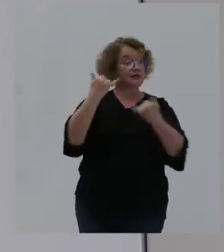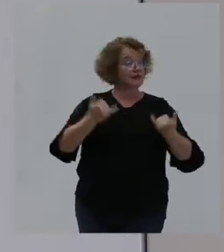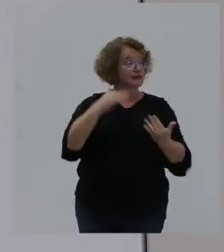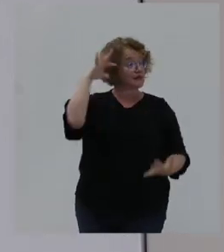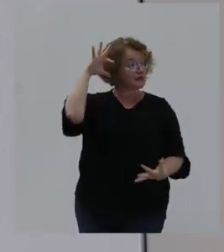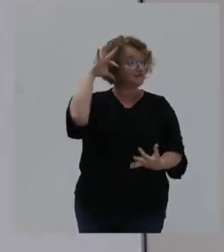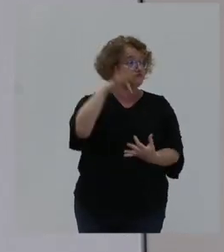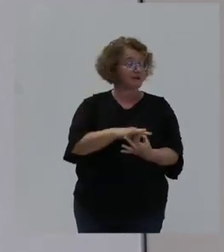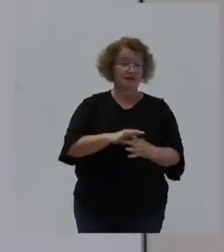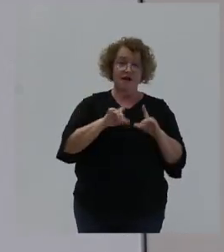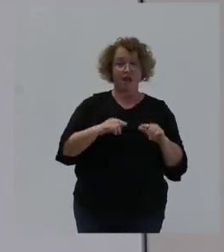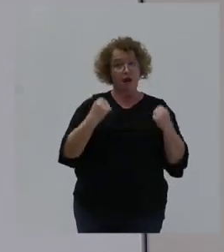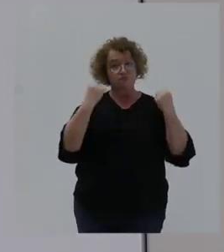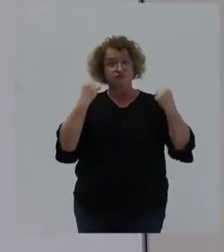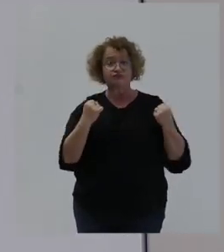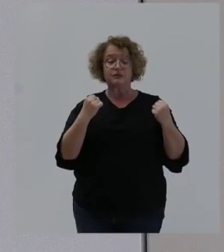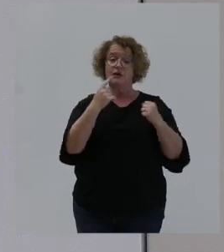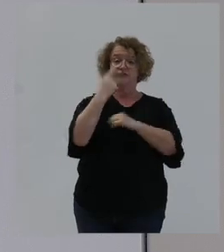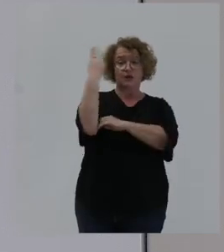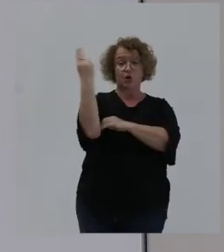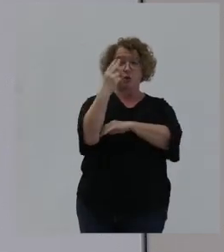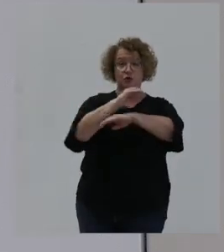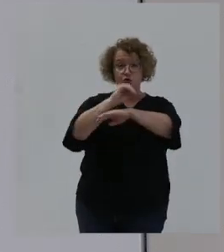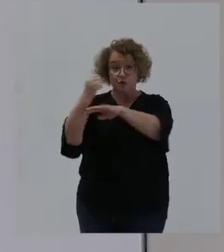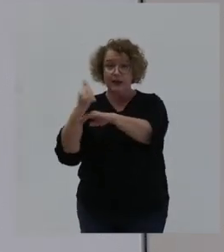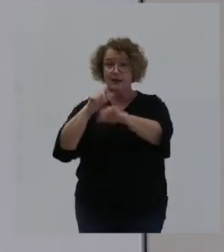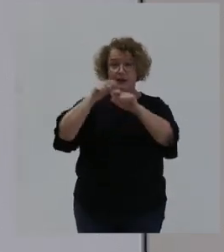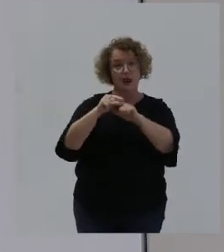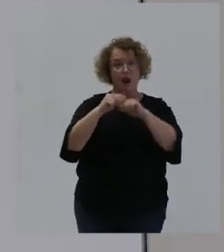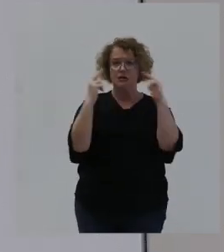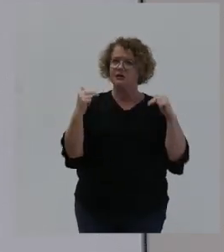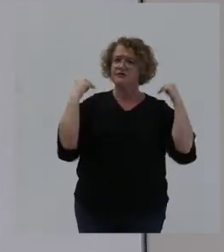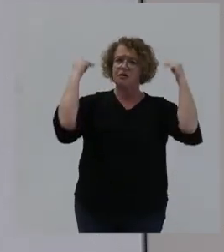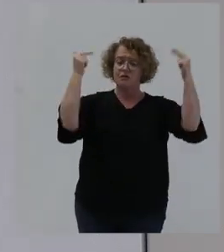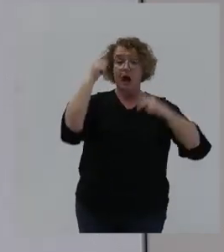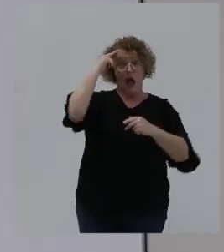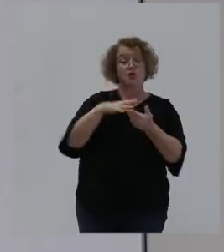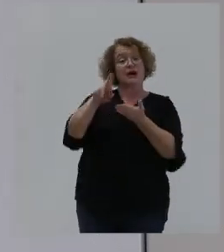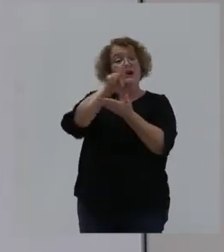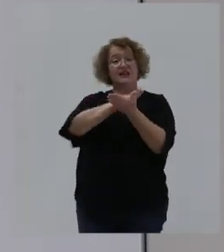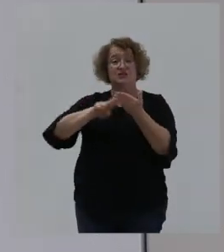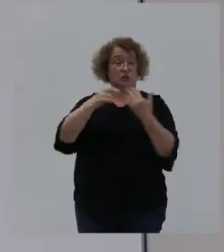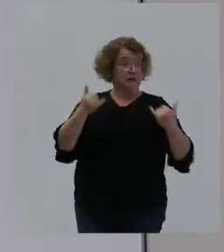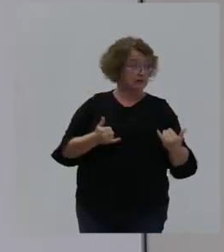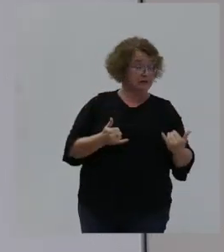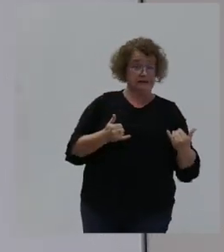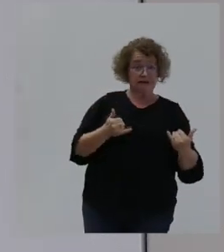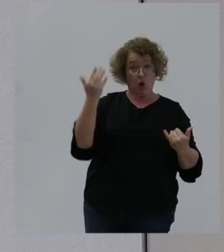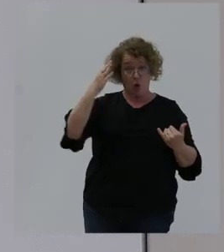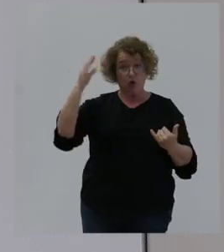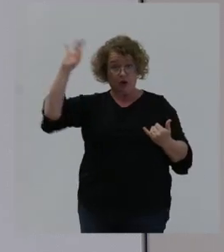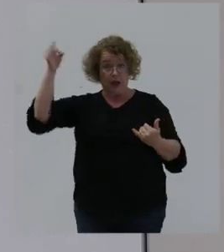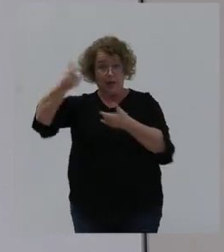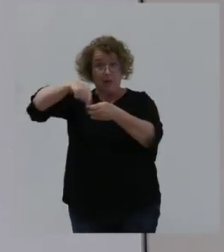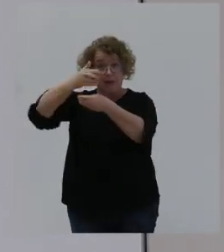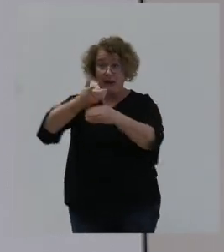territoire, ce qui suppose qu'on développe des campus connectés, on doit être la seule université de la grande région à n'en avoir aucun, qu'on